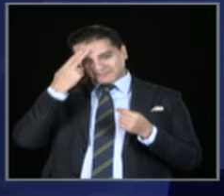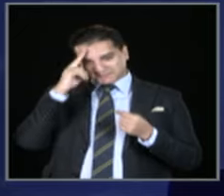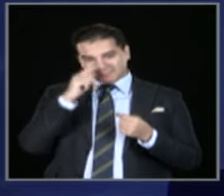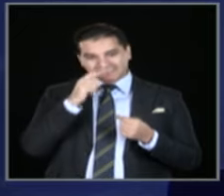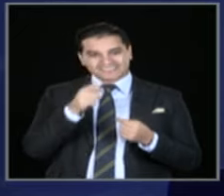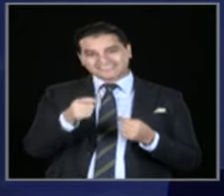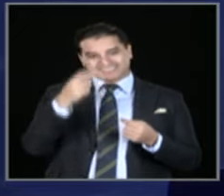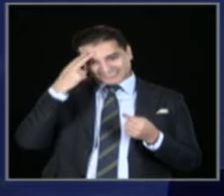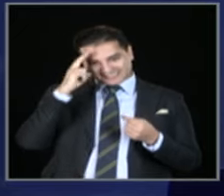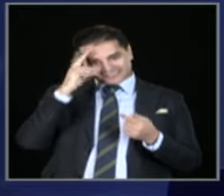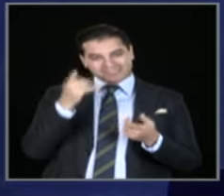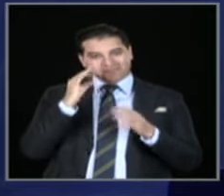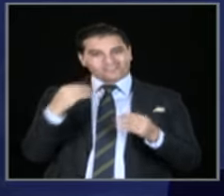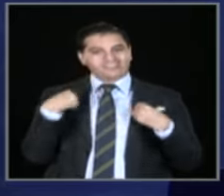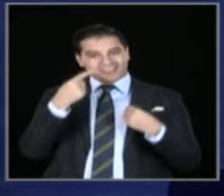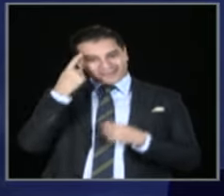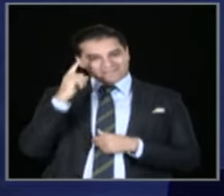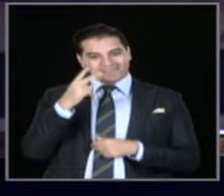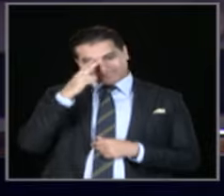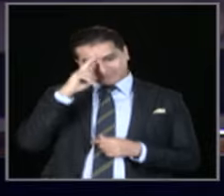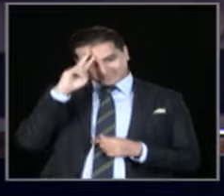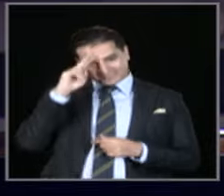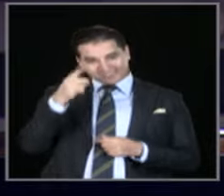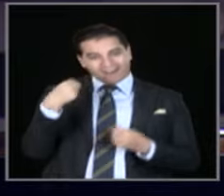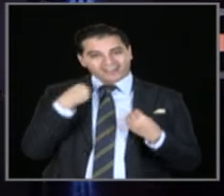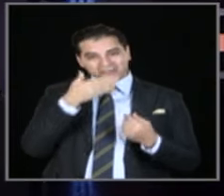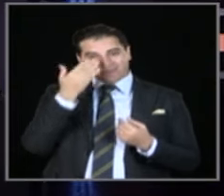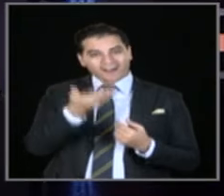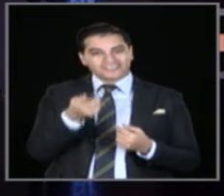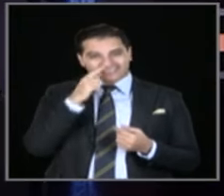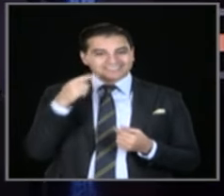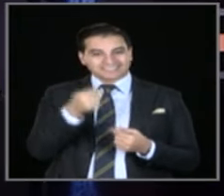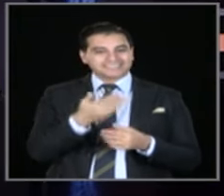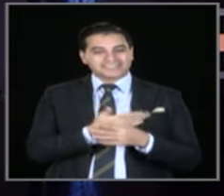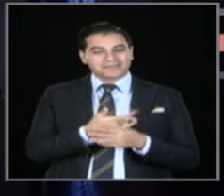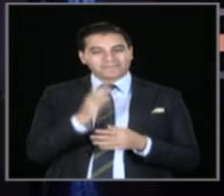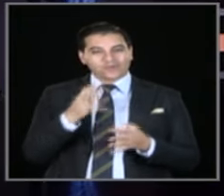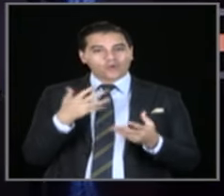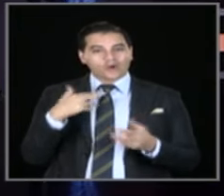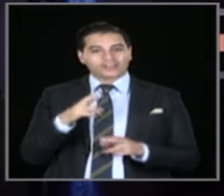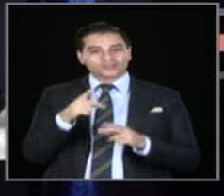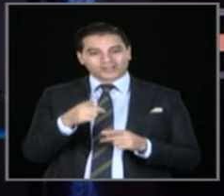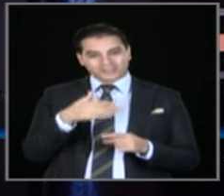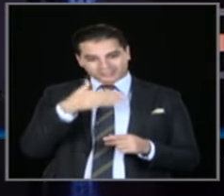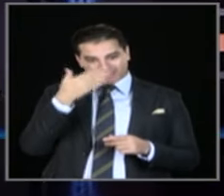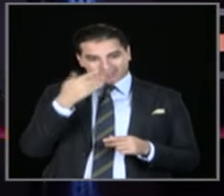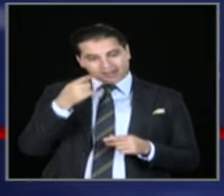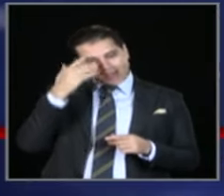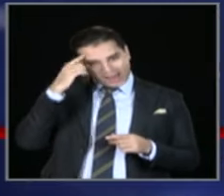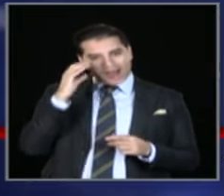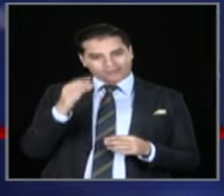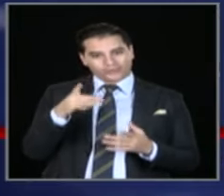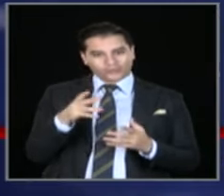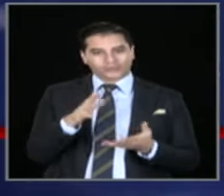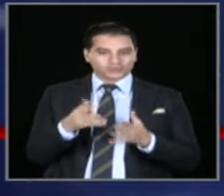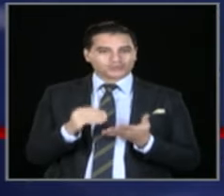دي؟ لا بجد احكيلي، أنت مالك ومال الرياضة؟ ده احنا هنسأل في الكورة. هي ليها في الكورة والرياضة؟ بجد؟ ليك في